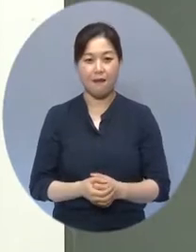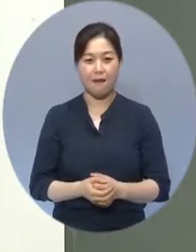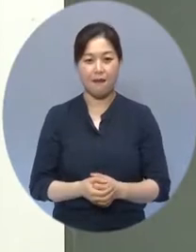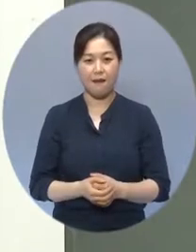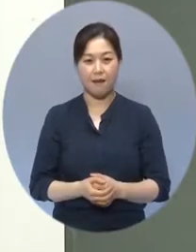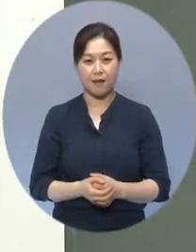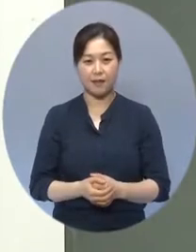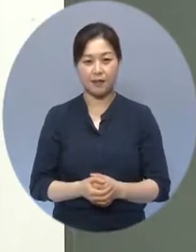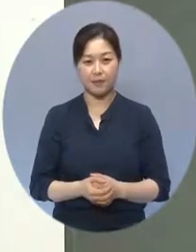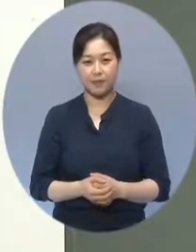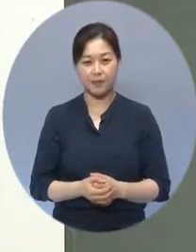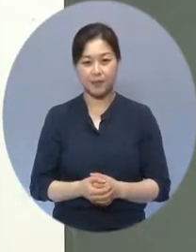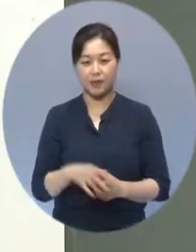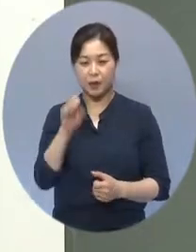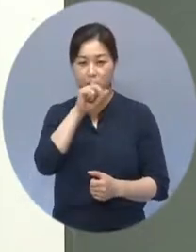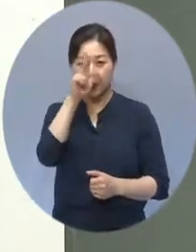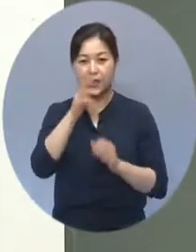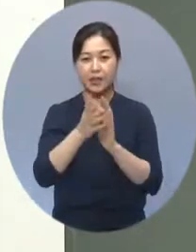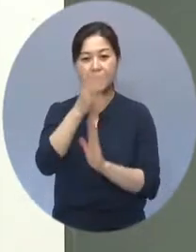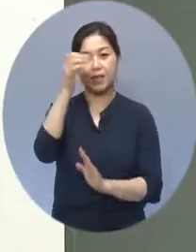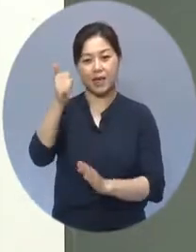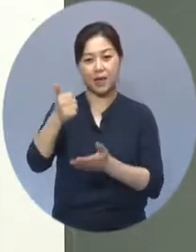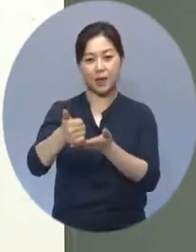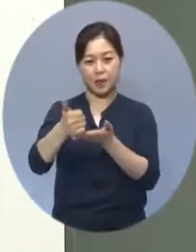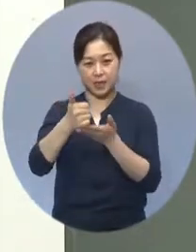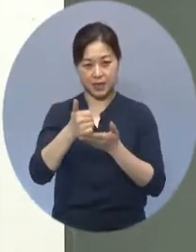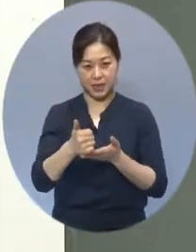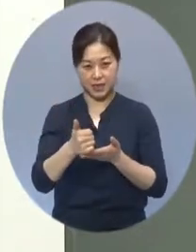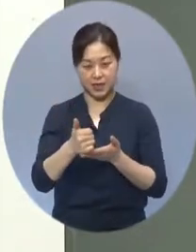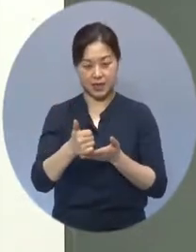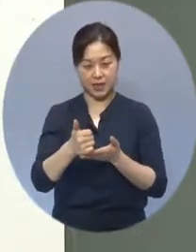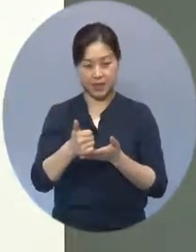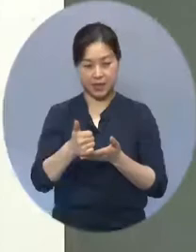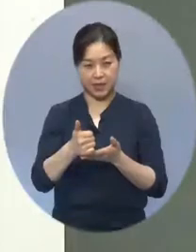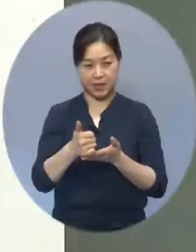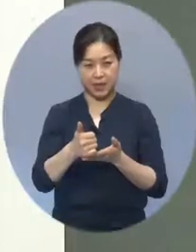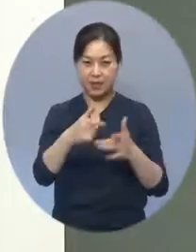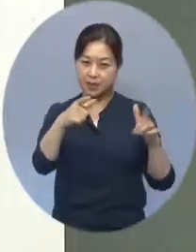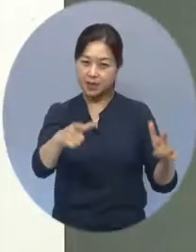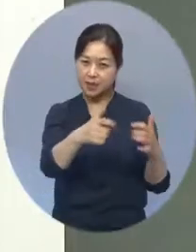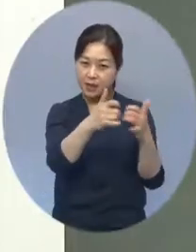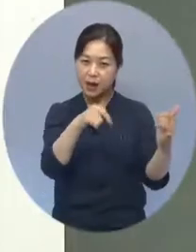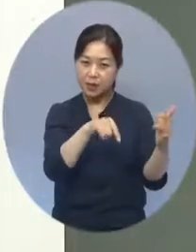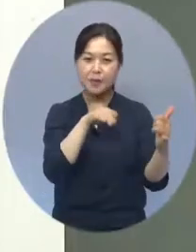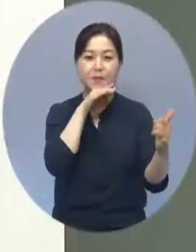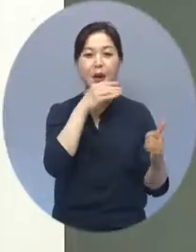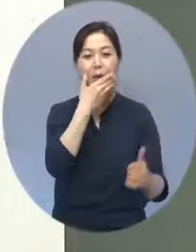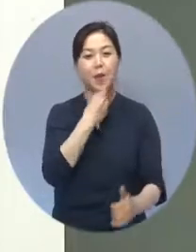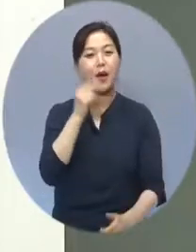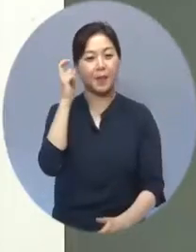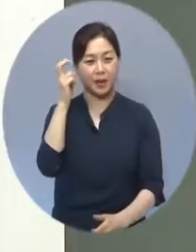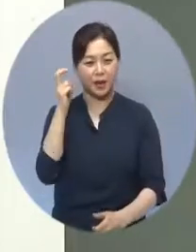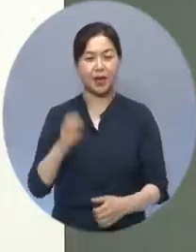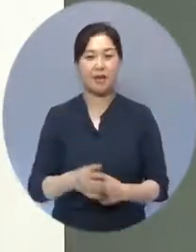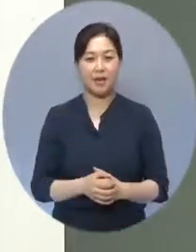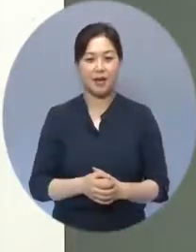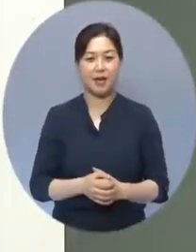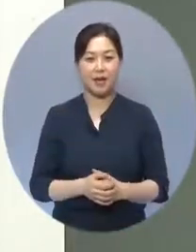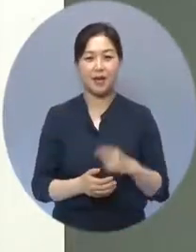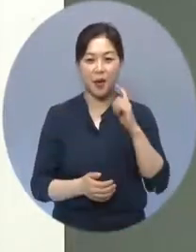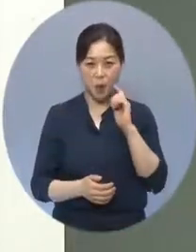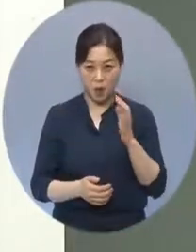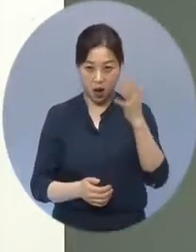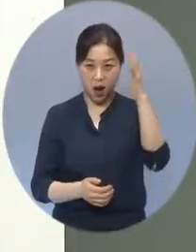백군기 용인시장을 모신 용인시민들은 굉장히 행복할 것 같습니다.